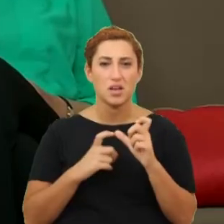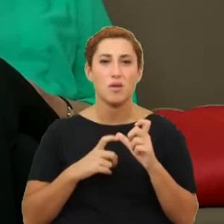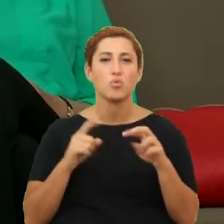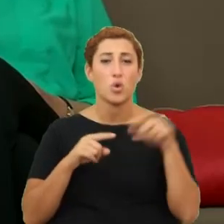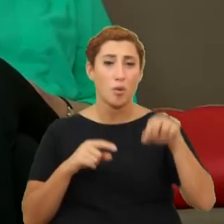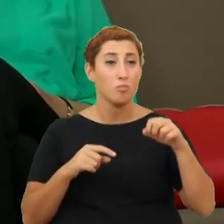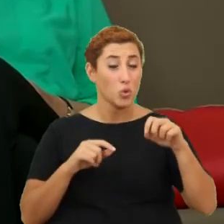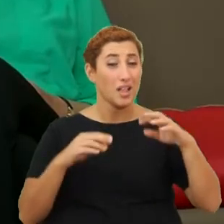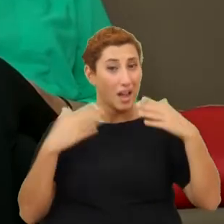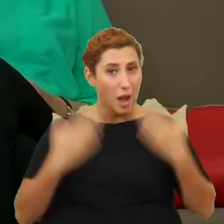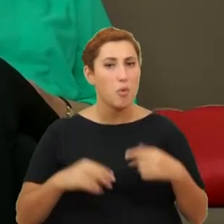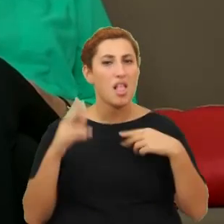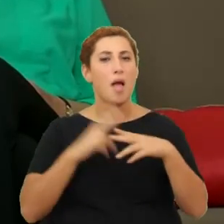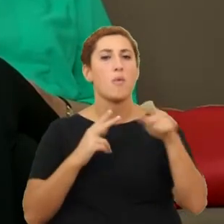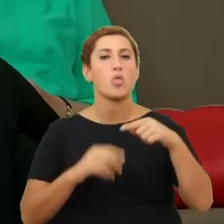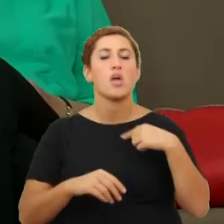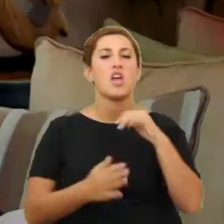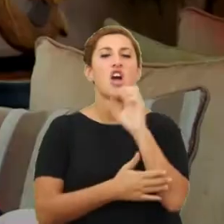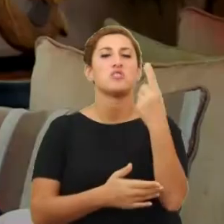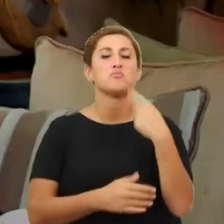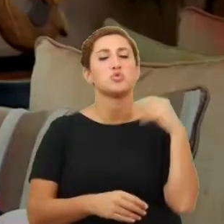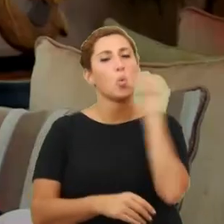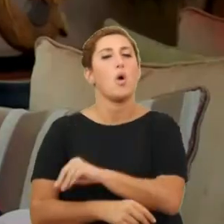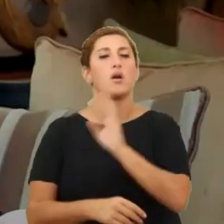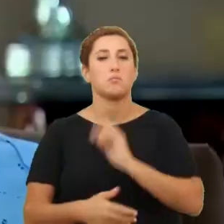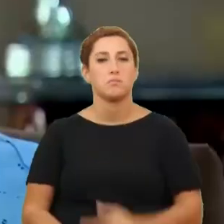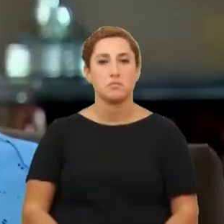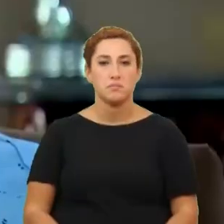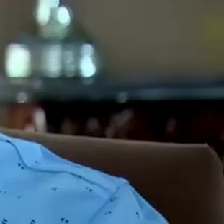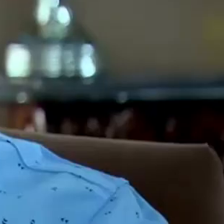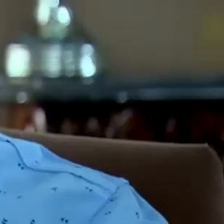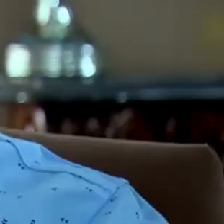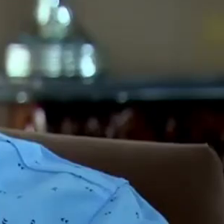Nurhan bugün hedersin, ben onu direkt sağ kolum yaparım.